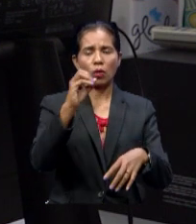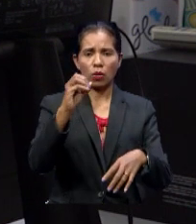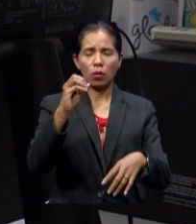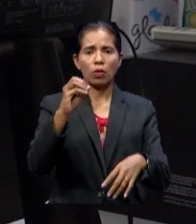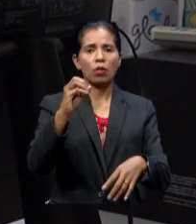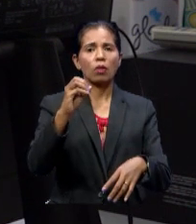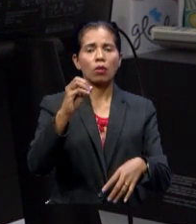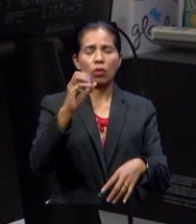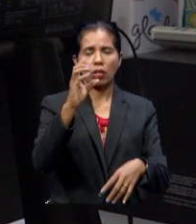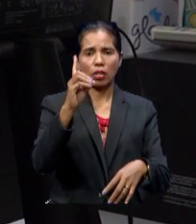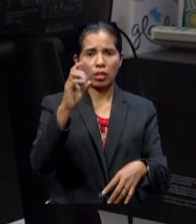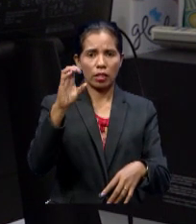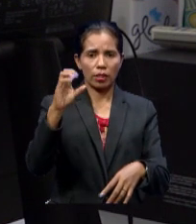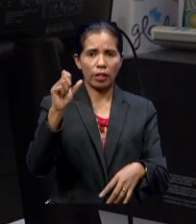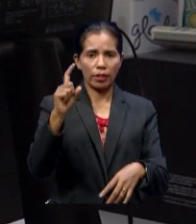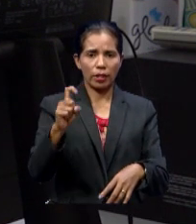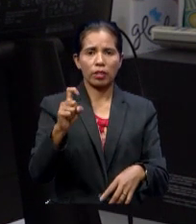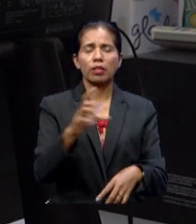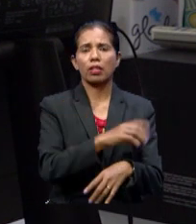halo formasau mus ba iha in ya